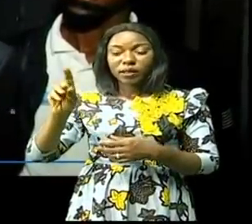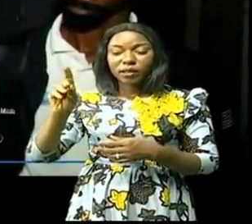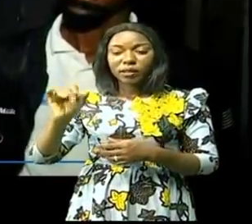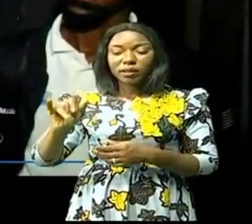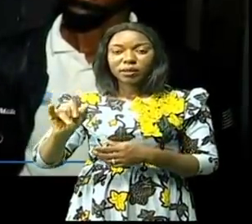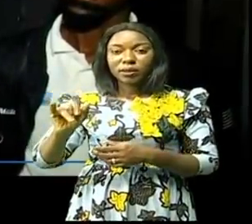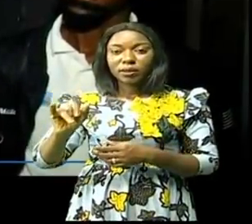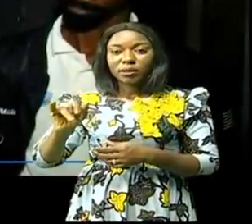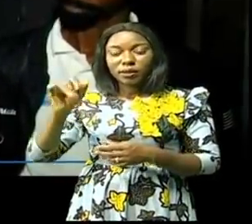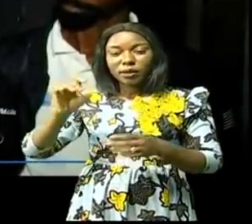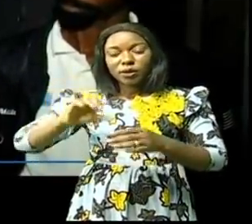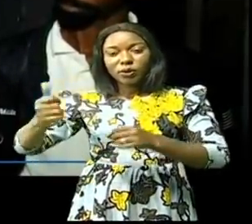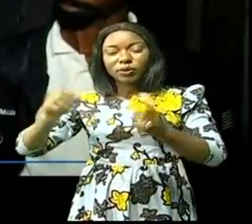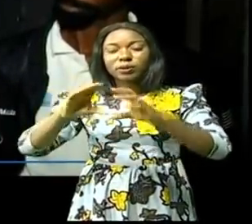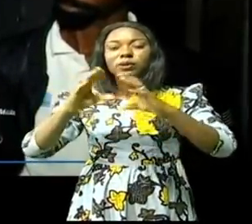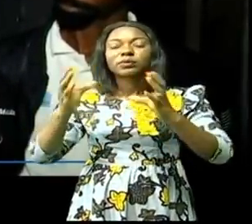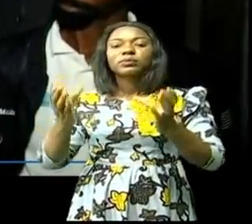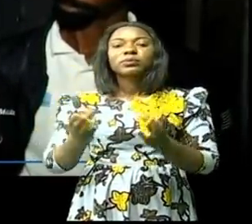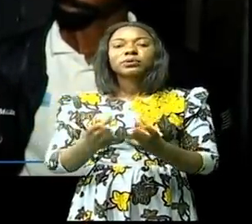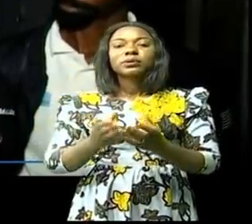les autres communautés